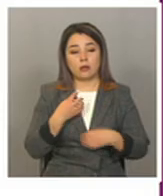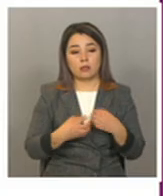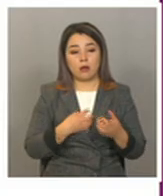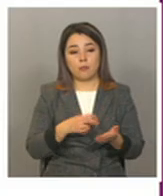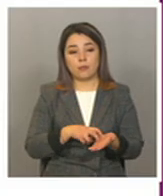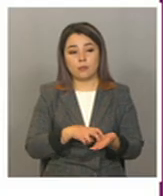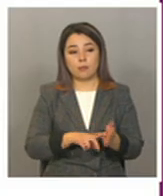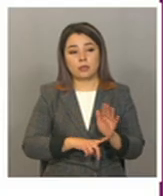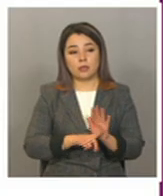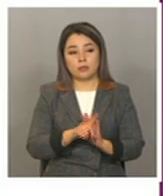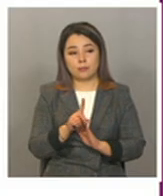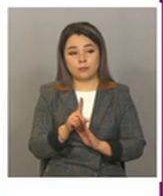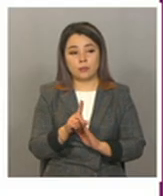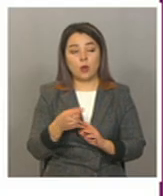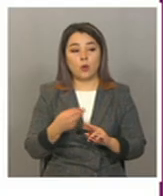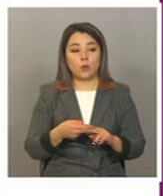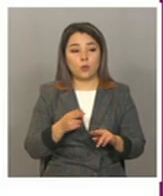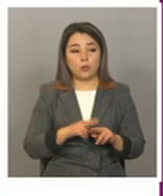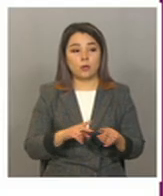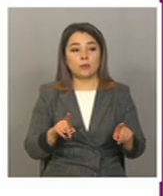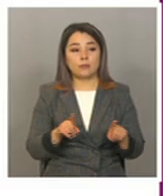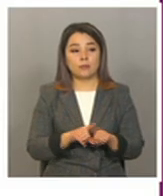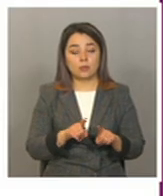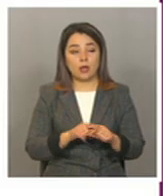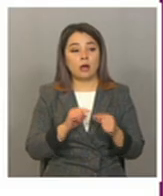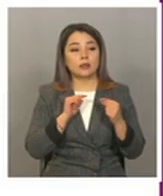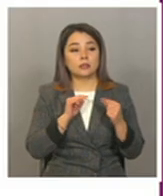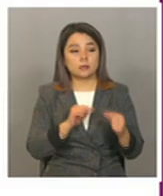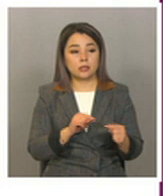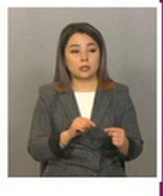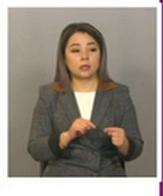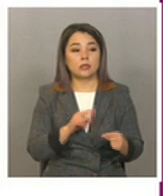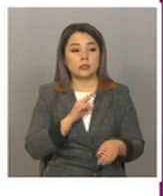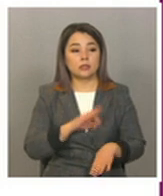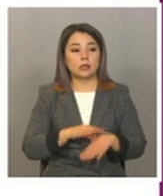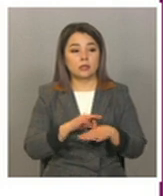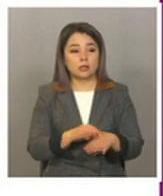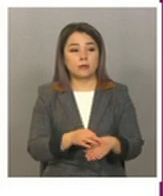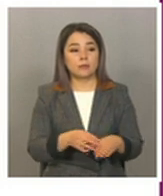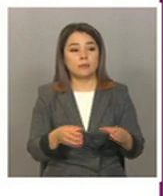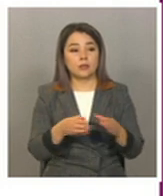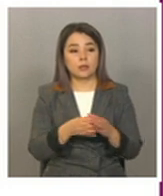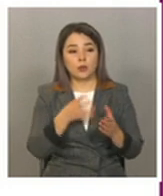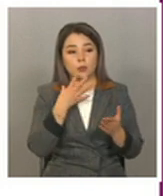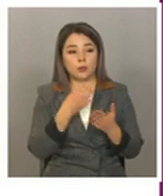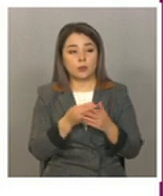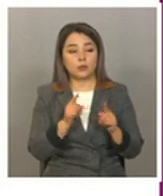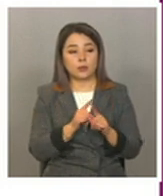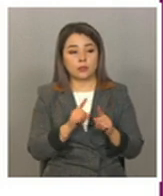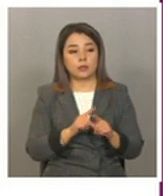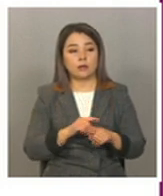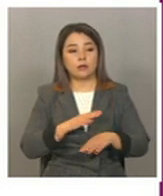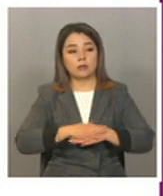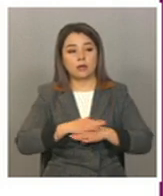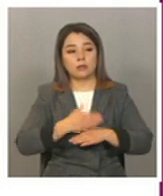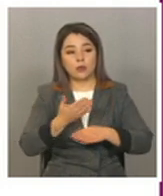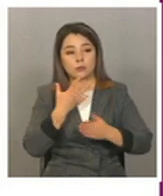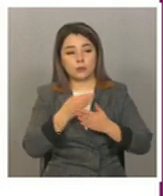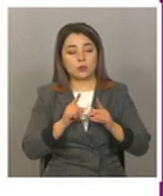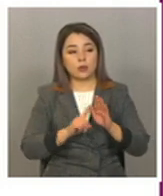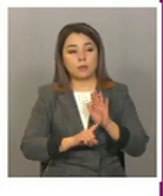бастады. Осыған қарсы әретінде өз із әрекеттерінде бастап жіберді.